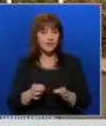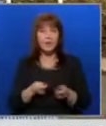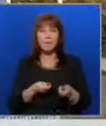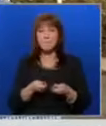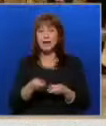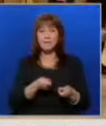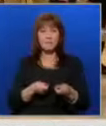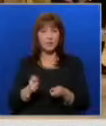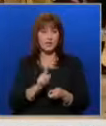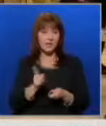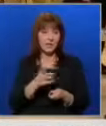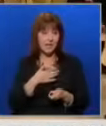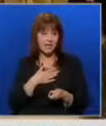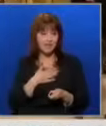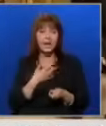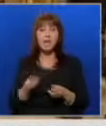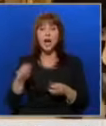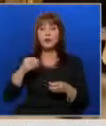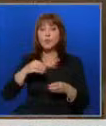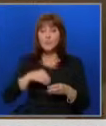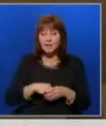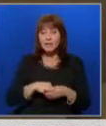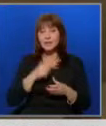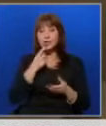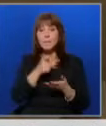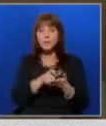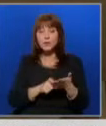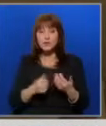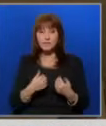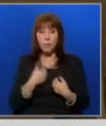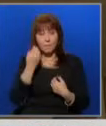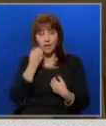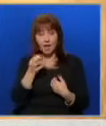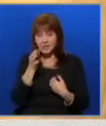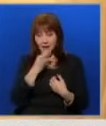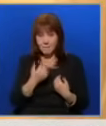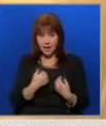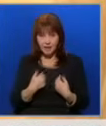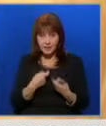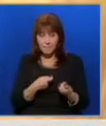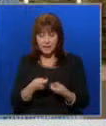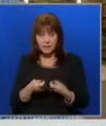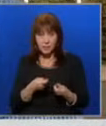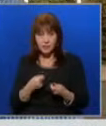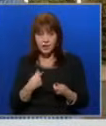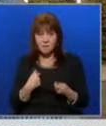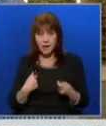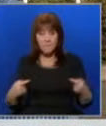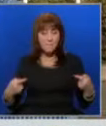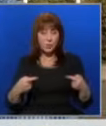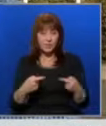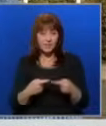вота не е имало, даже излезнаха допълнителни бюлетини в моя полза. Няма как ние да манипулираме вота, при условие, че опонента ми, заедно